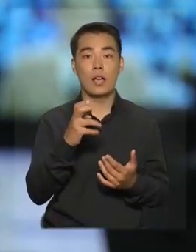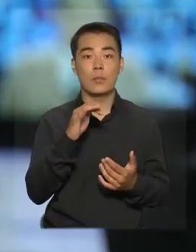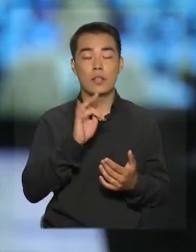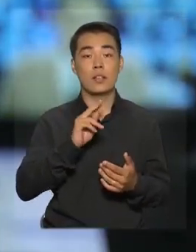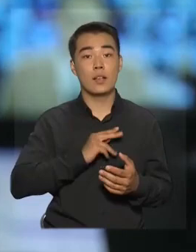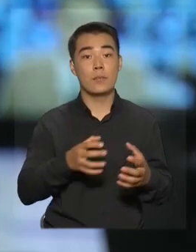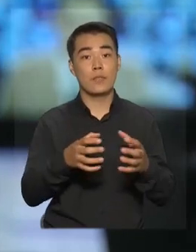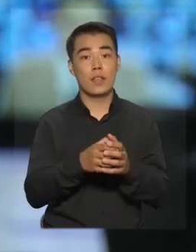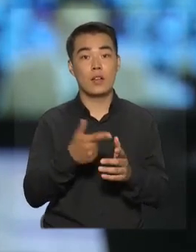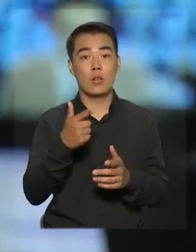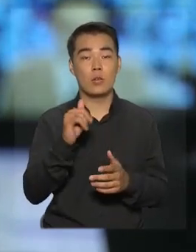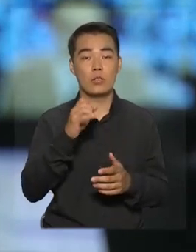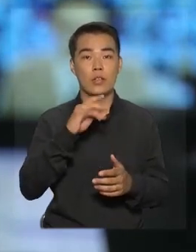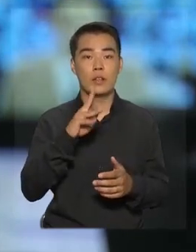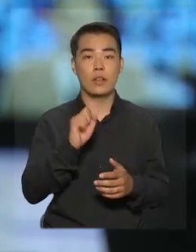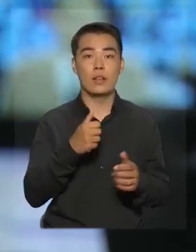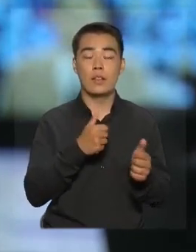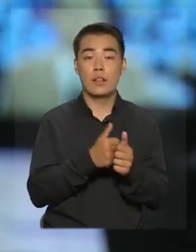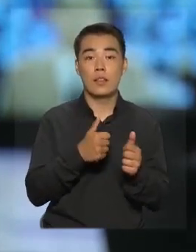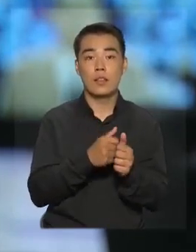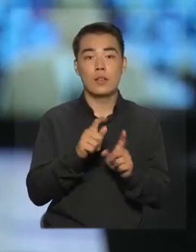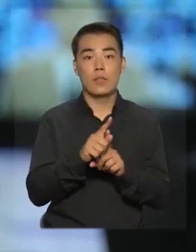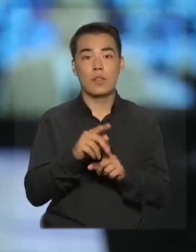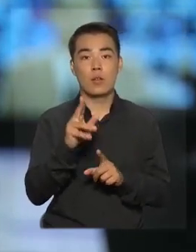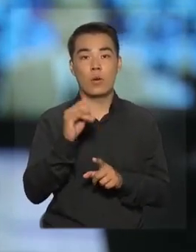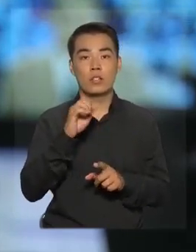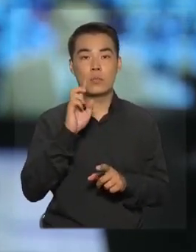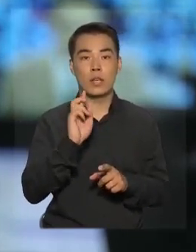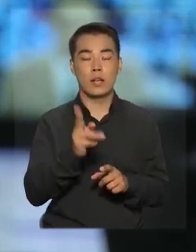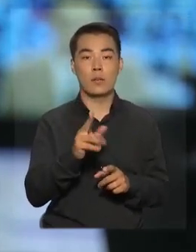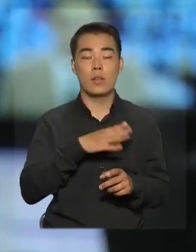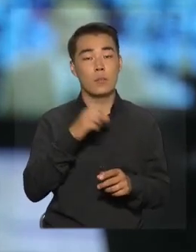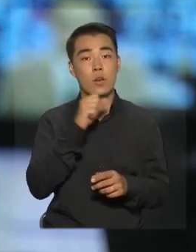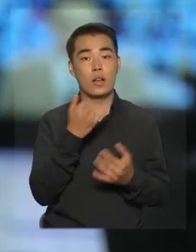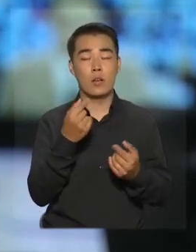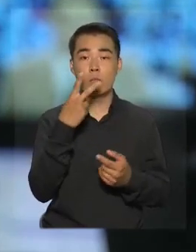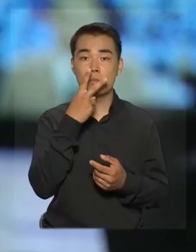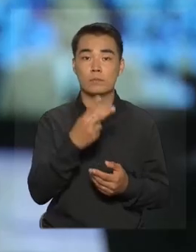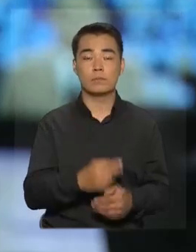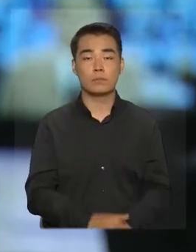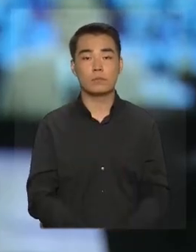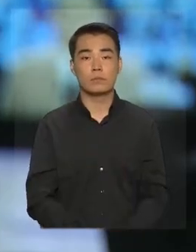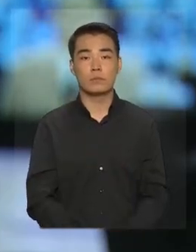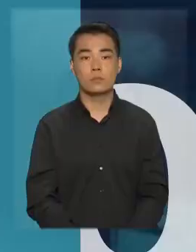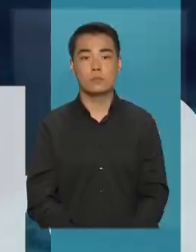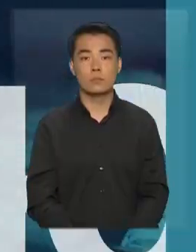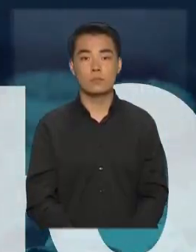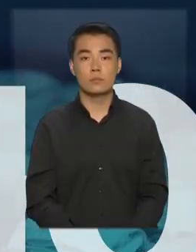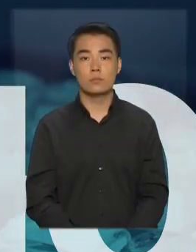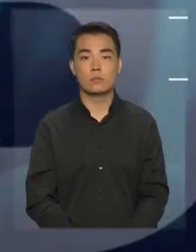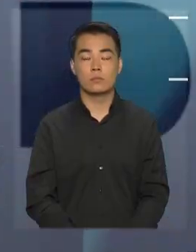Ғалиқызы аталған ұйымның бас хатшысы Кубанышбек Өмірәлиевпен сұхбаттасқан еді. Бірге тыңдайық.